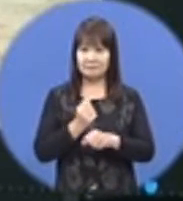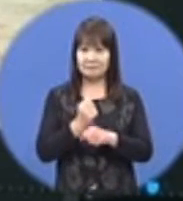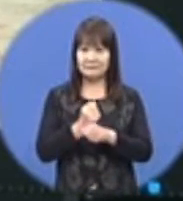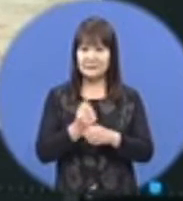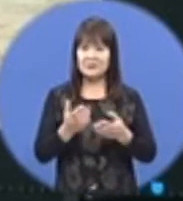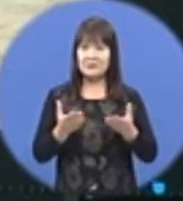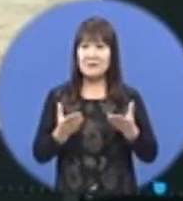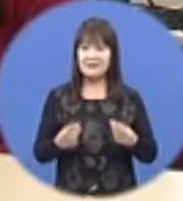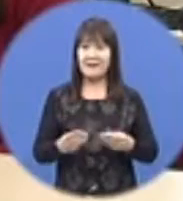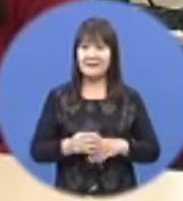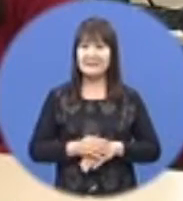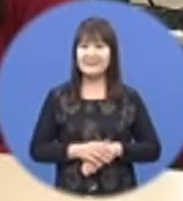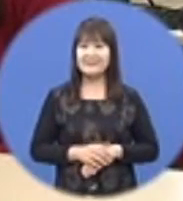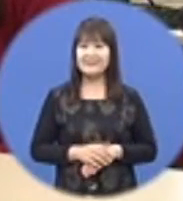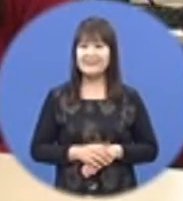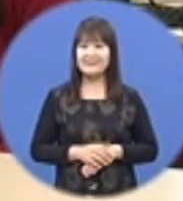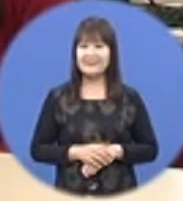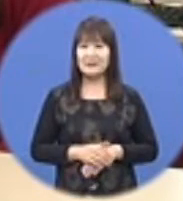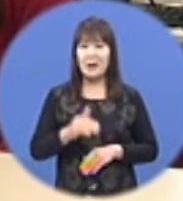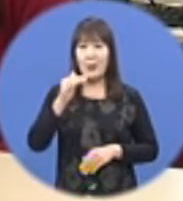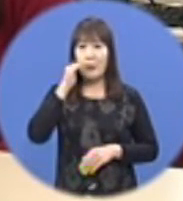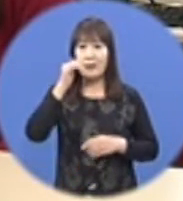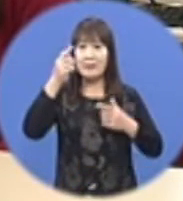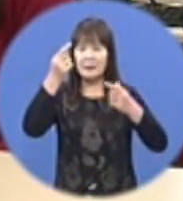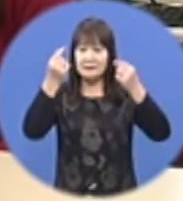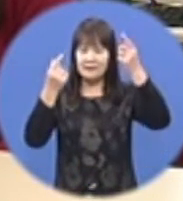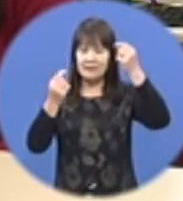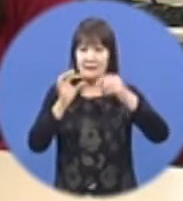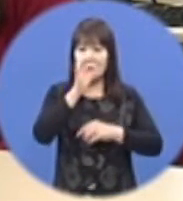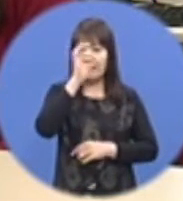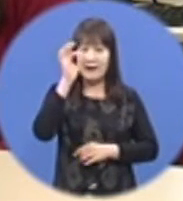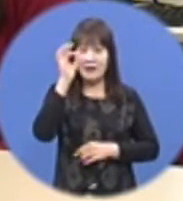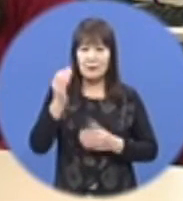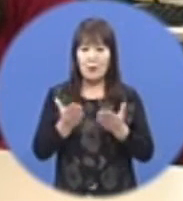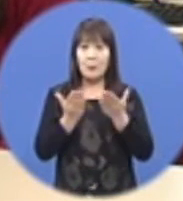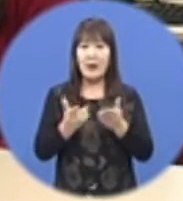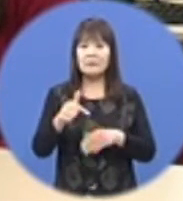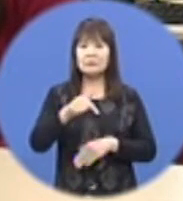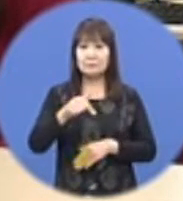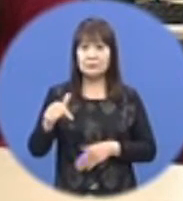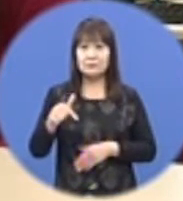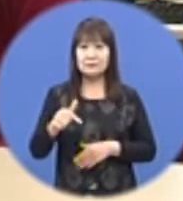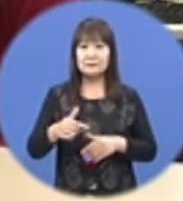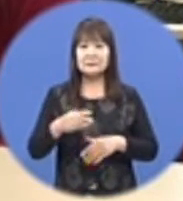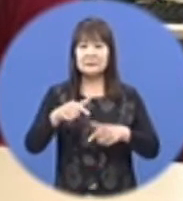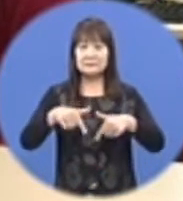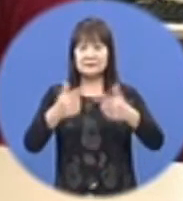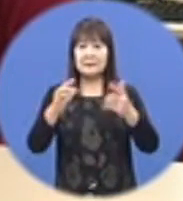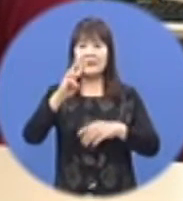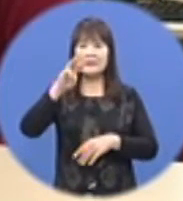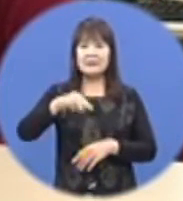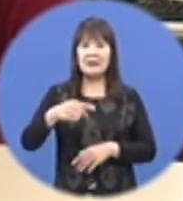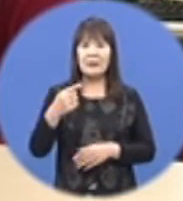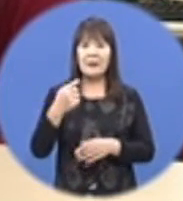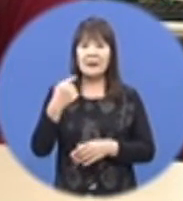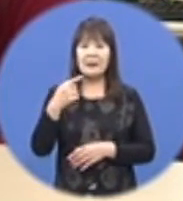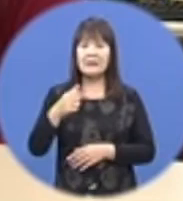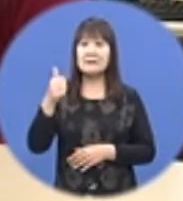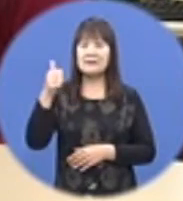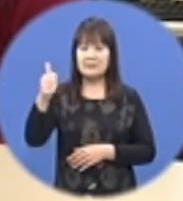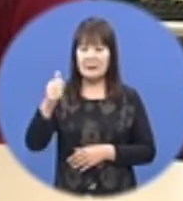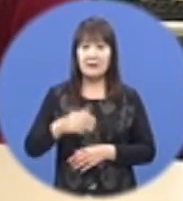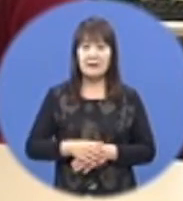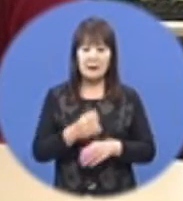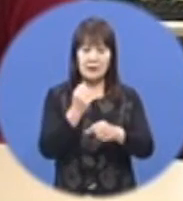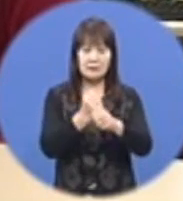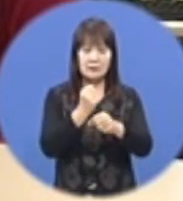ました。 和歌山大学観光学部の木川先生です。学生の皆さんが制作をしている